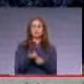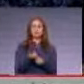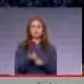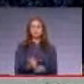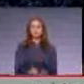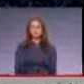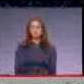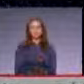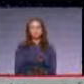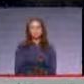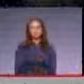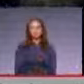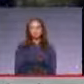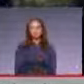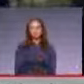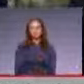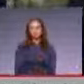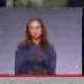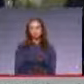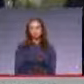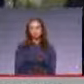لها.